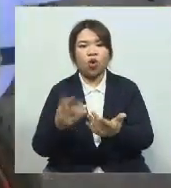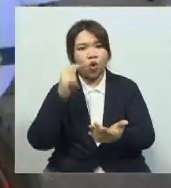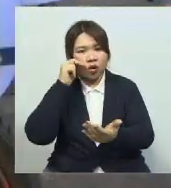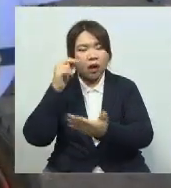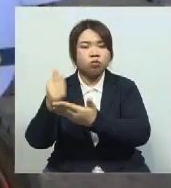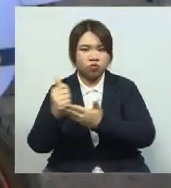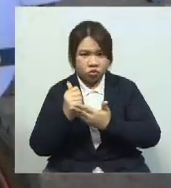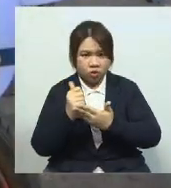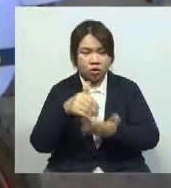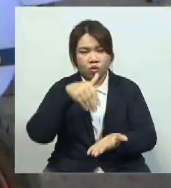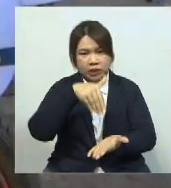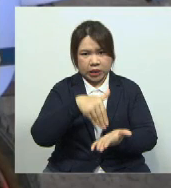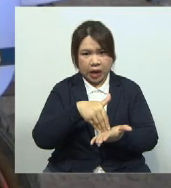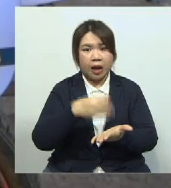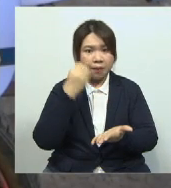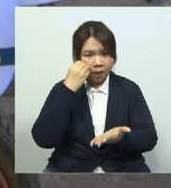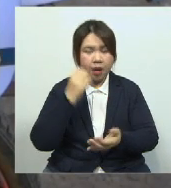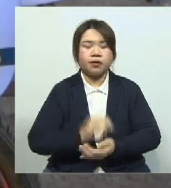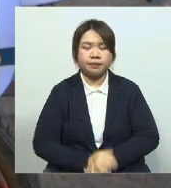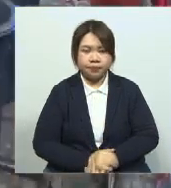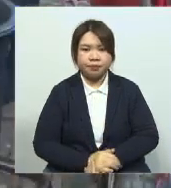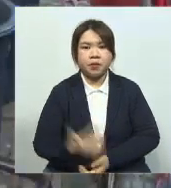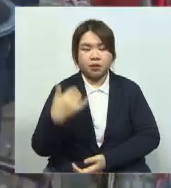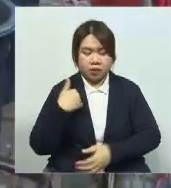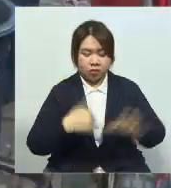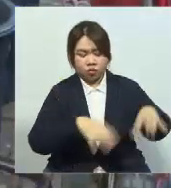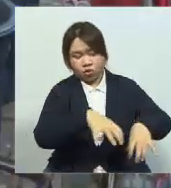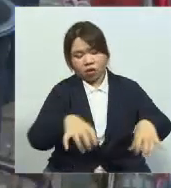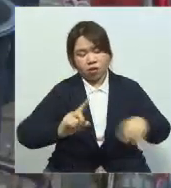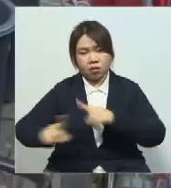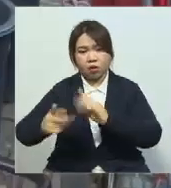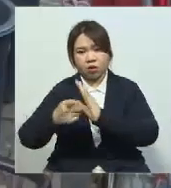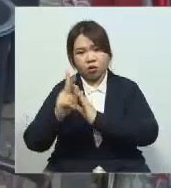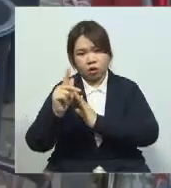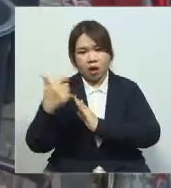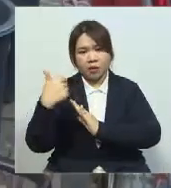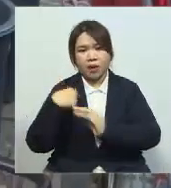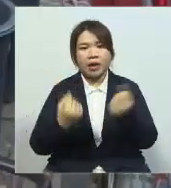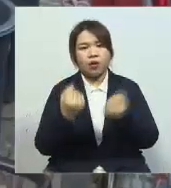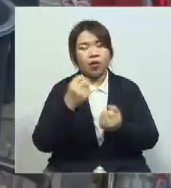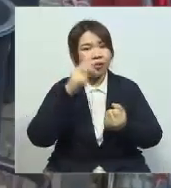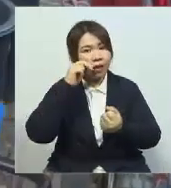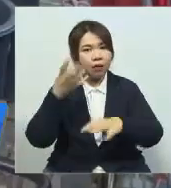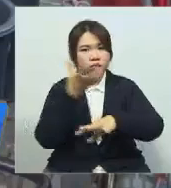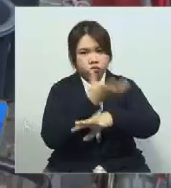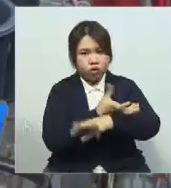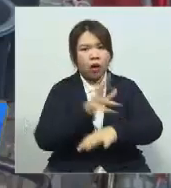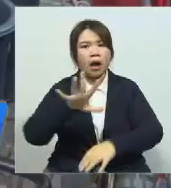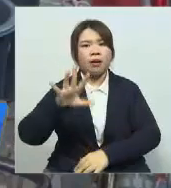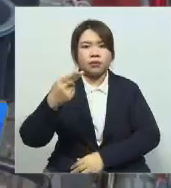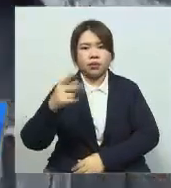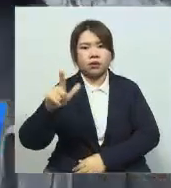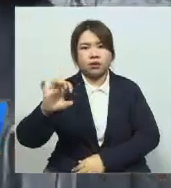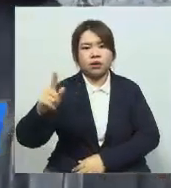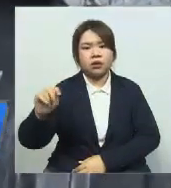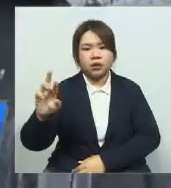ารกลางหมู่บ้านโดยทางจังหวัดขอนแก่นและหน่วยงานที่เกี่ยวข้องนำรถบรรทุกน้ำรวมกว่า 50,000 ลิตรมาแจกน้ำให้เพื่อบรรเทาความเดือดร้อน